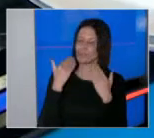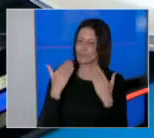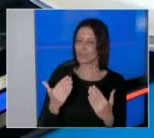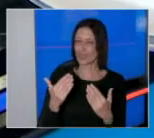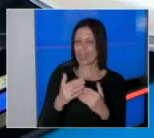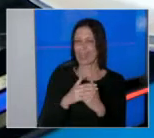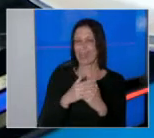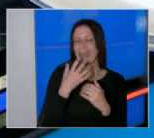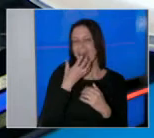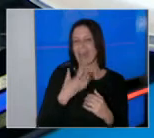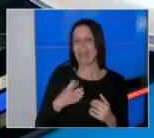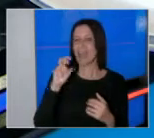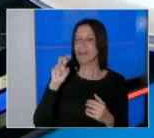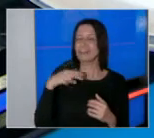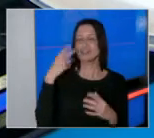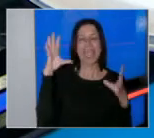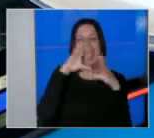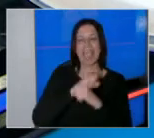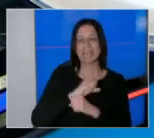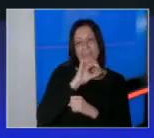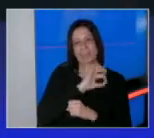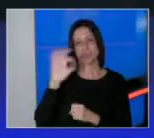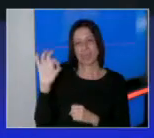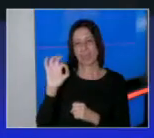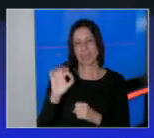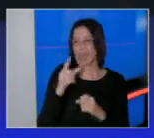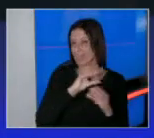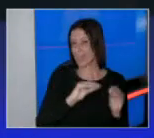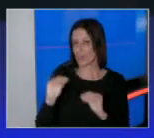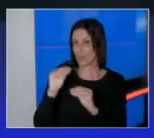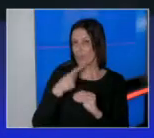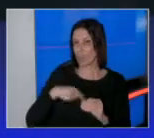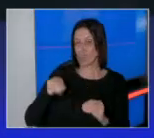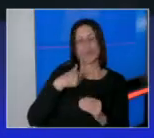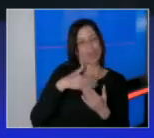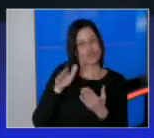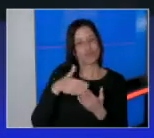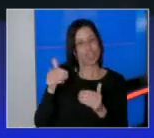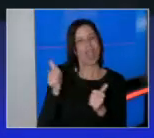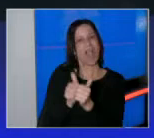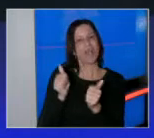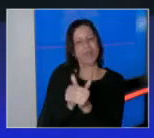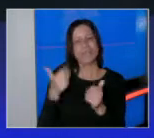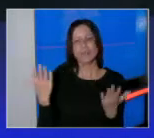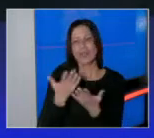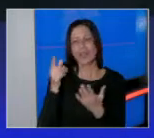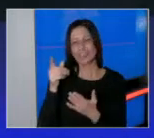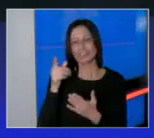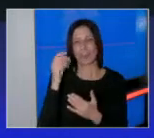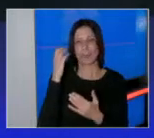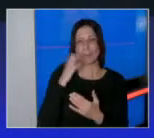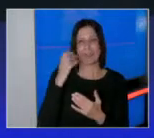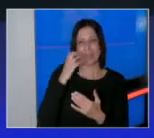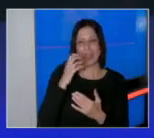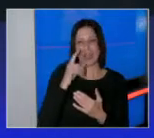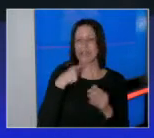רבה לך, הרב עבדי, שיהיה לך ערב מצוין. אתם אל תזוזו, אנחנו כמובן נמשיך לעקוב אחרי מה שקורה שם באמירויות. אתם